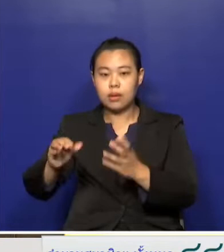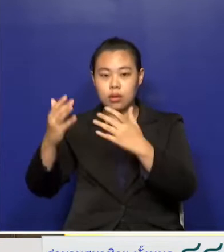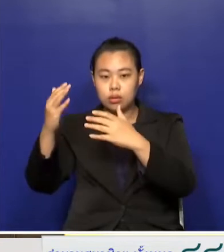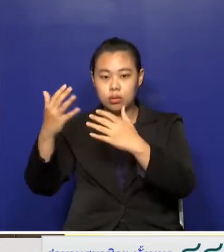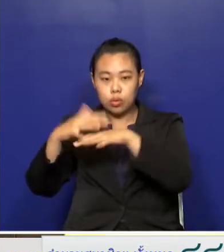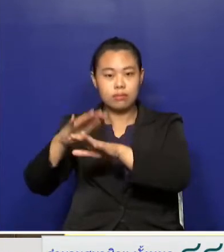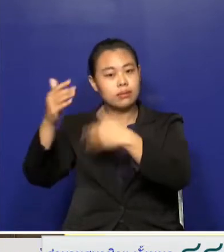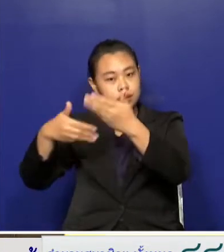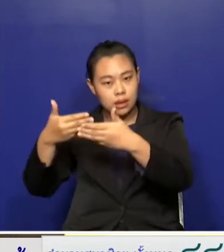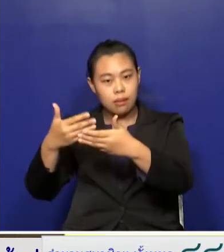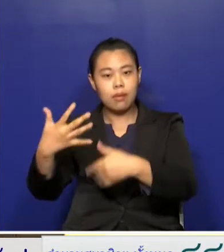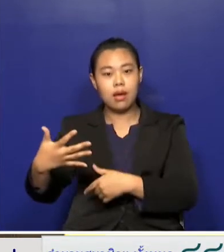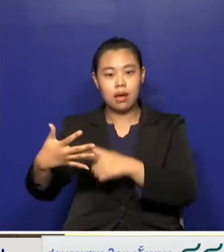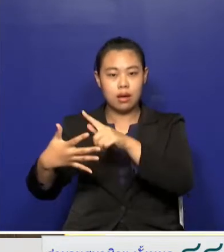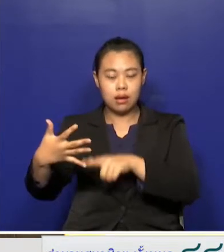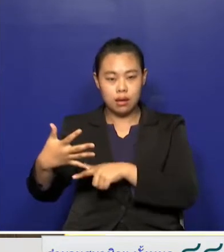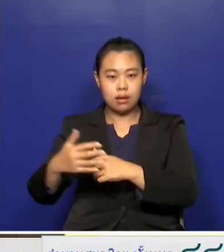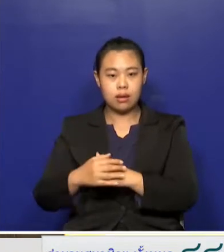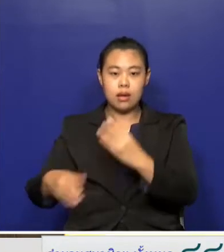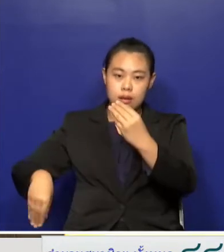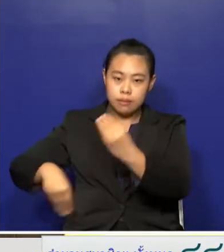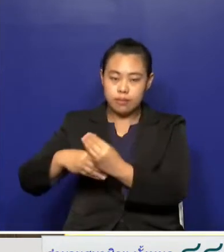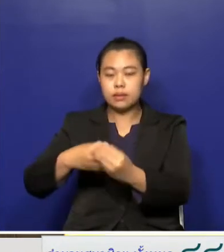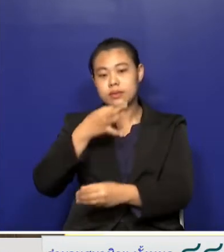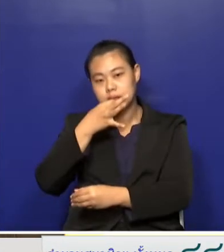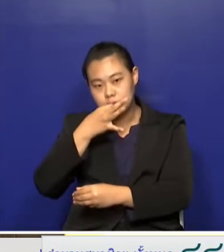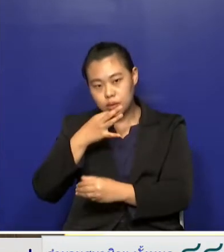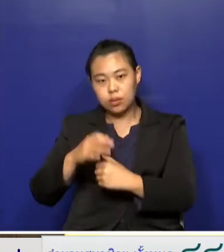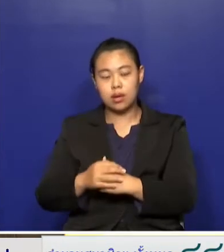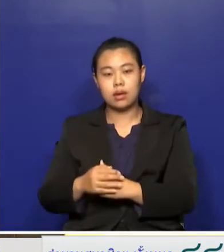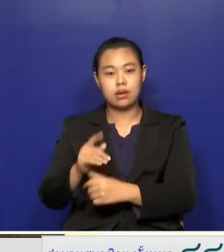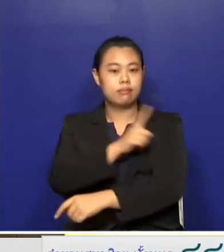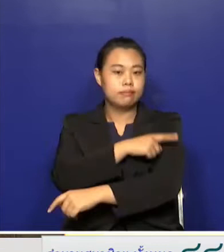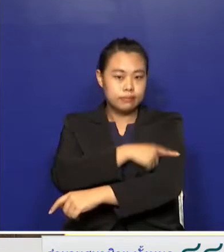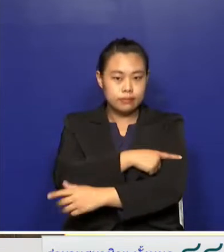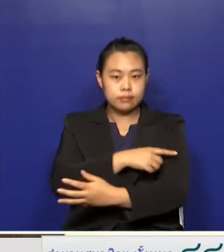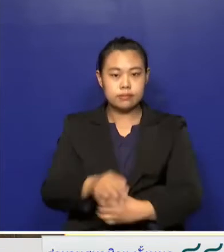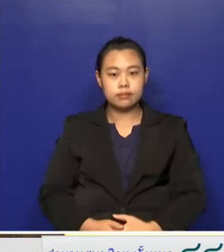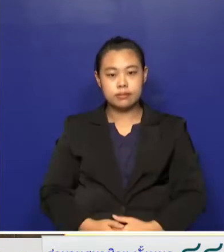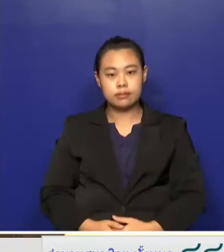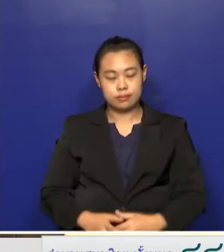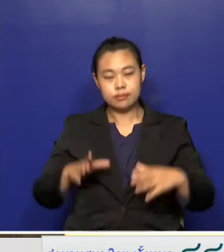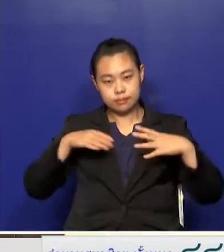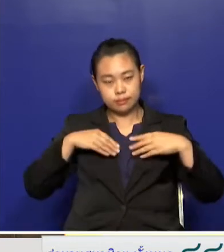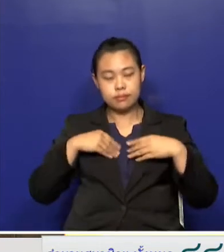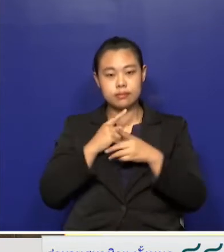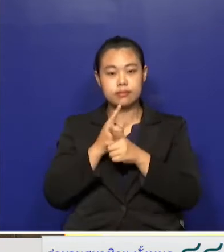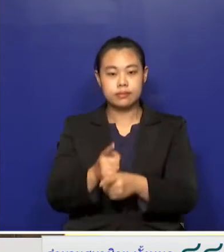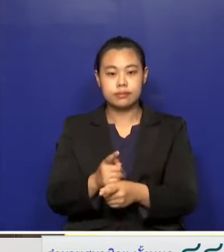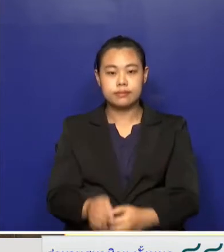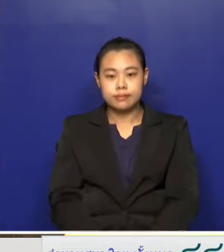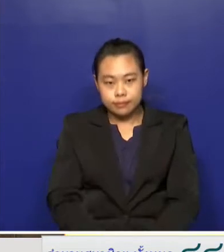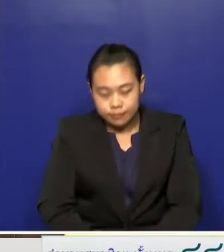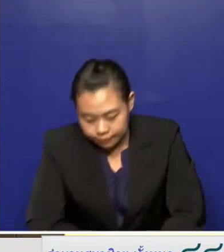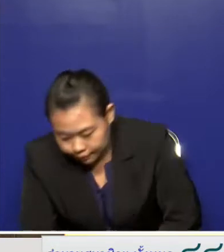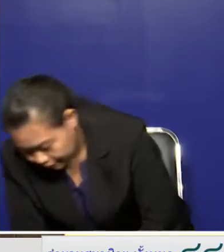กแล้วท่านก็เพิ่มอาชีวะและอุดมศึกษาตรงนี้ผมเห็นด้วยนะครับแต่อย่างไรก็ตามนะครับต้องม